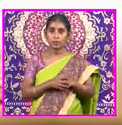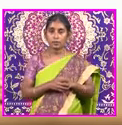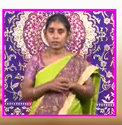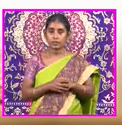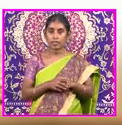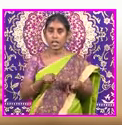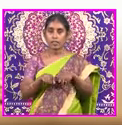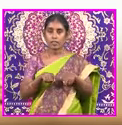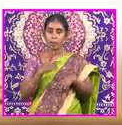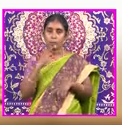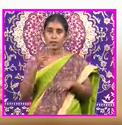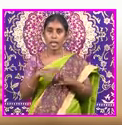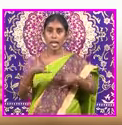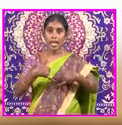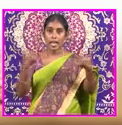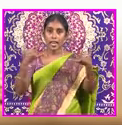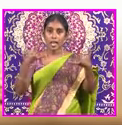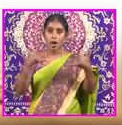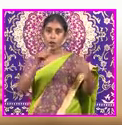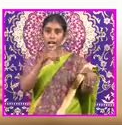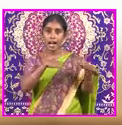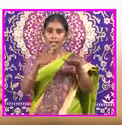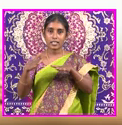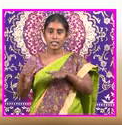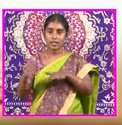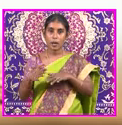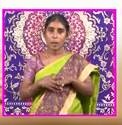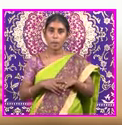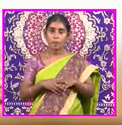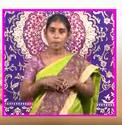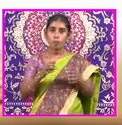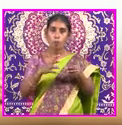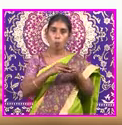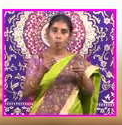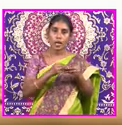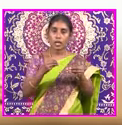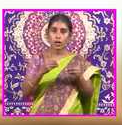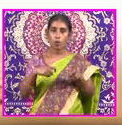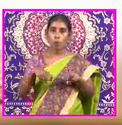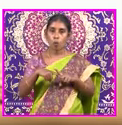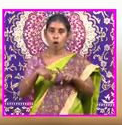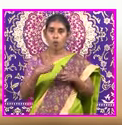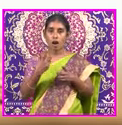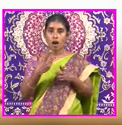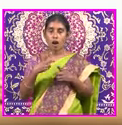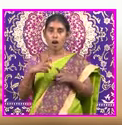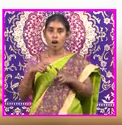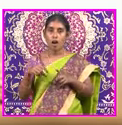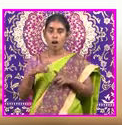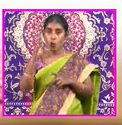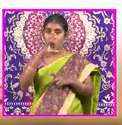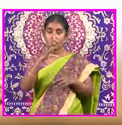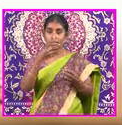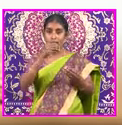மும்பை, கோவா, கொச்சின் இந்த மூணு கடற்கரையும், அதே போல் கிழக்கு கடற்கரையில் இருக்கக்கூடிய கல்கத்தா, விசாகப்பட்டினம்,